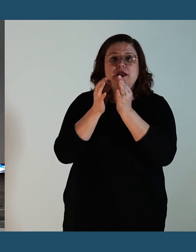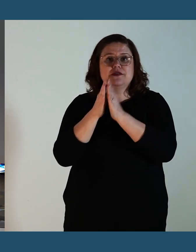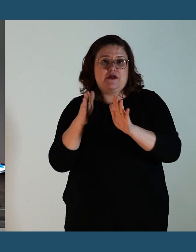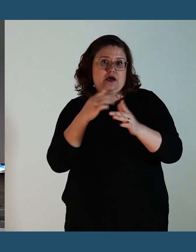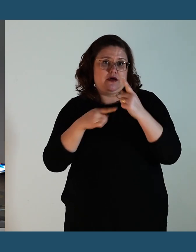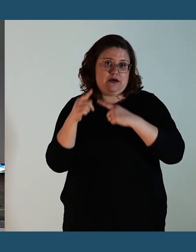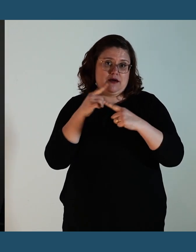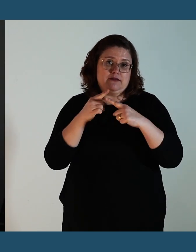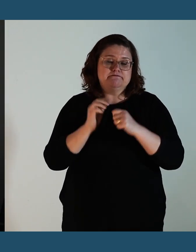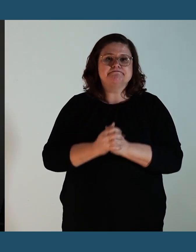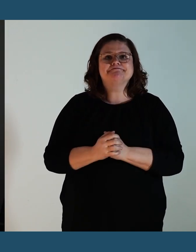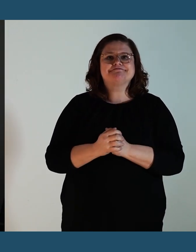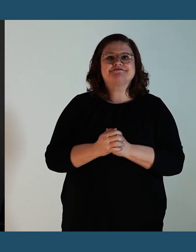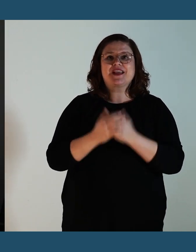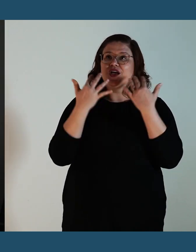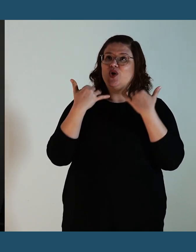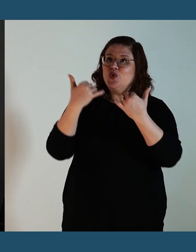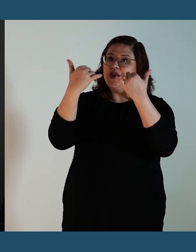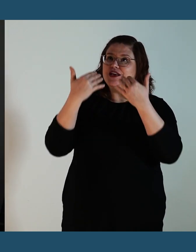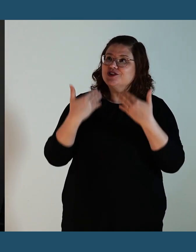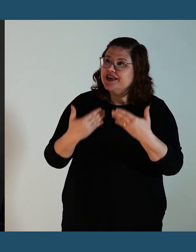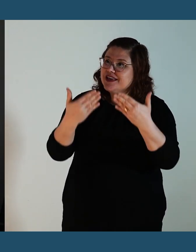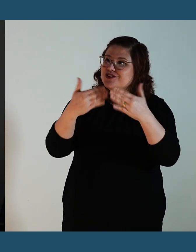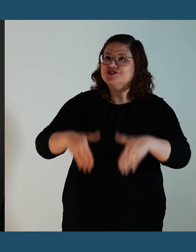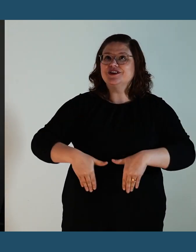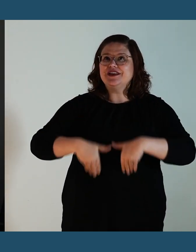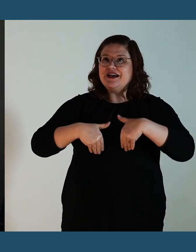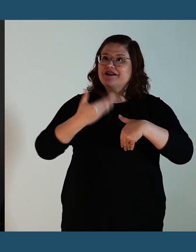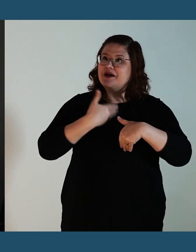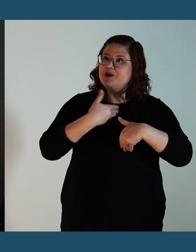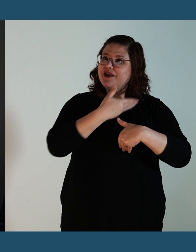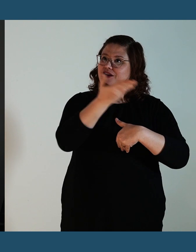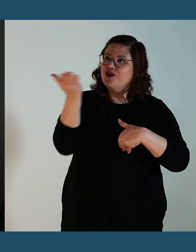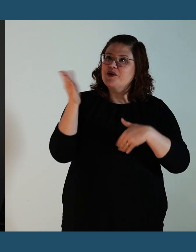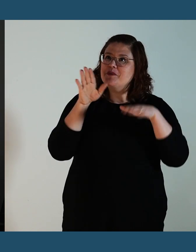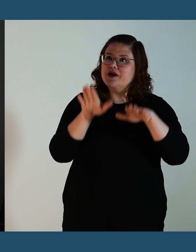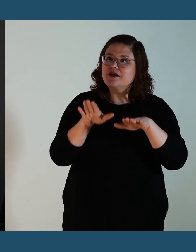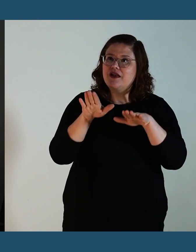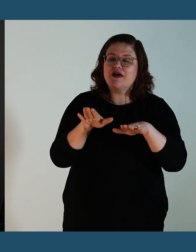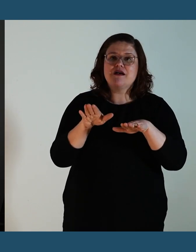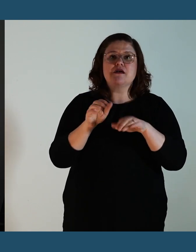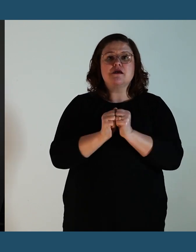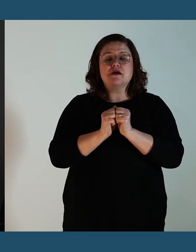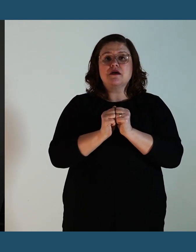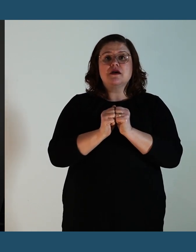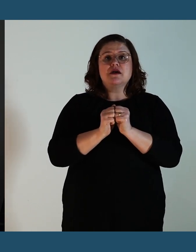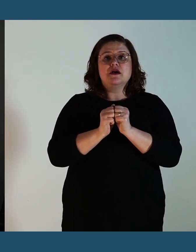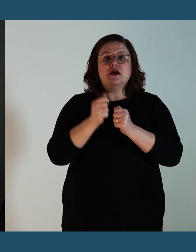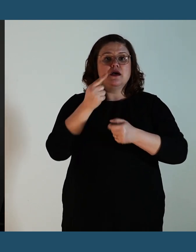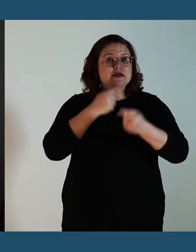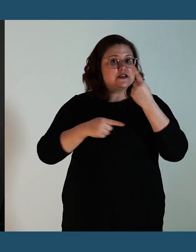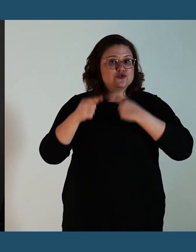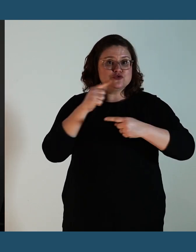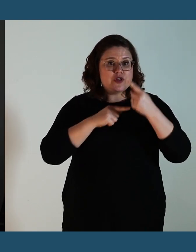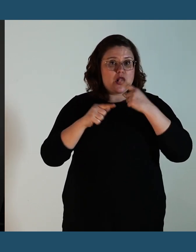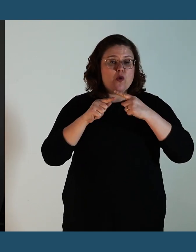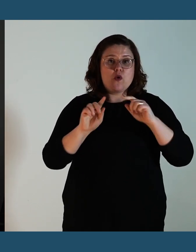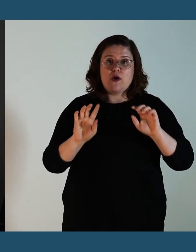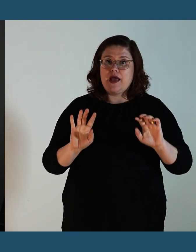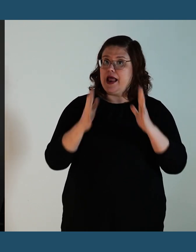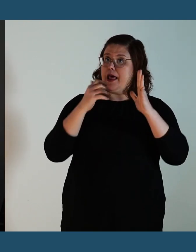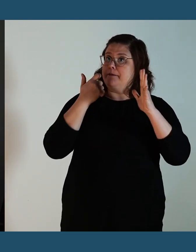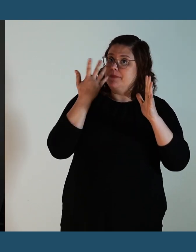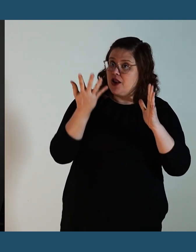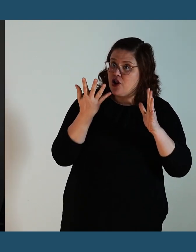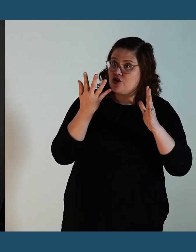keskustellaan. Kiitos yleisölle. Ihanaa, että teitä oli näin paljon täällä. Keskustelu on elossa vasta silloin, kun sillä